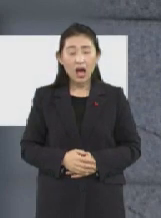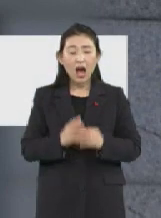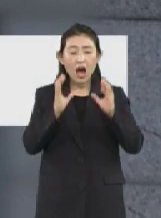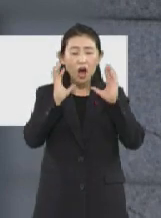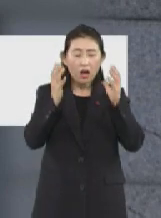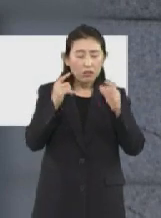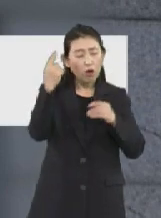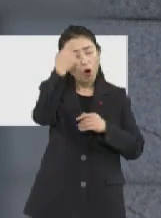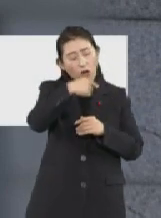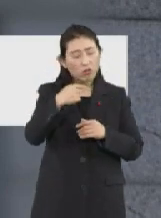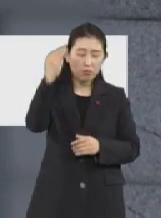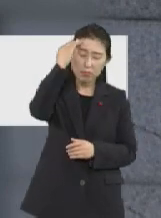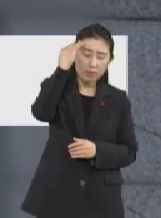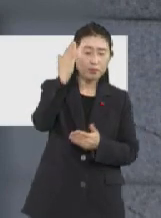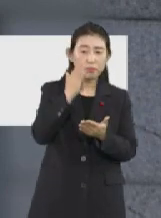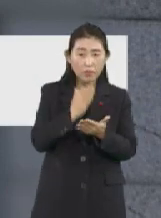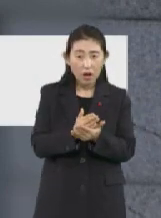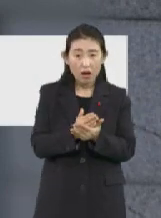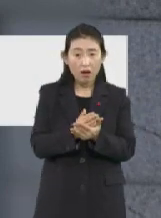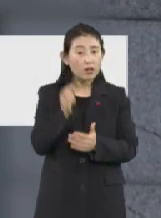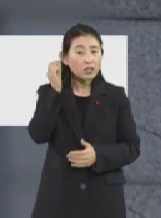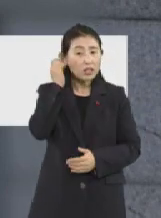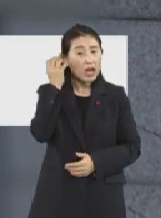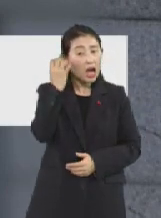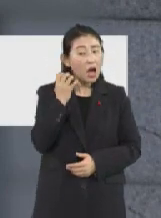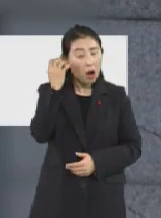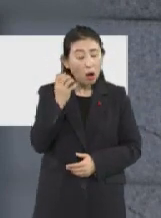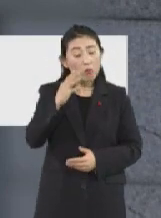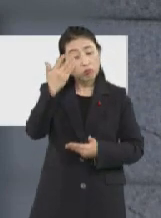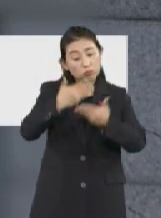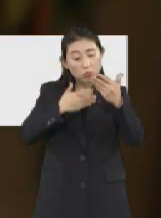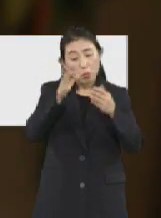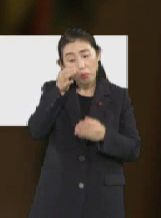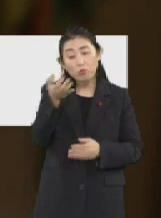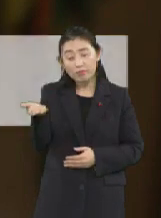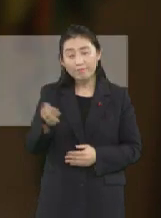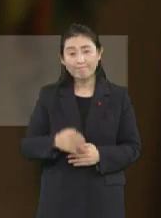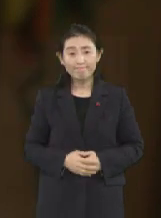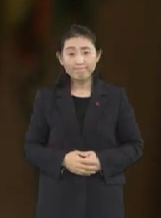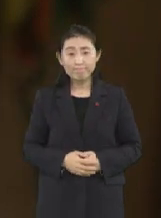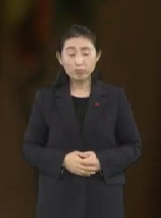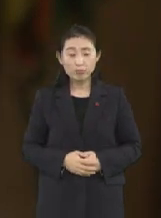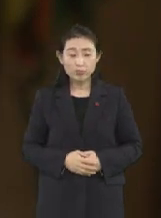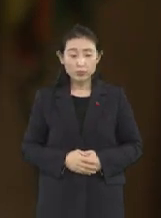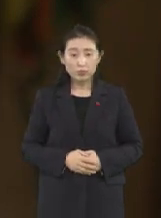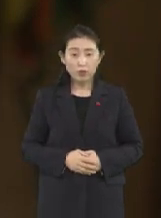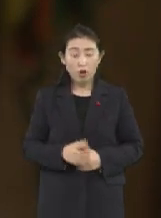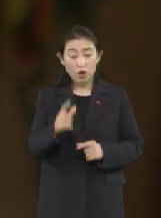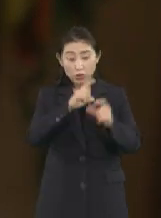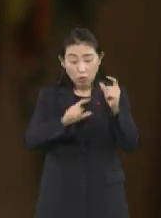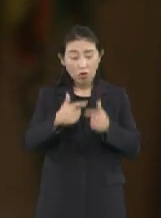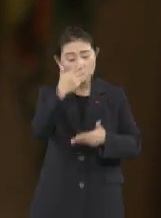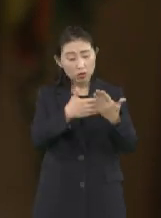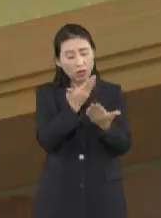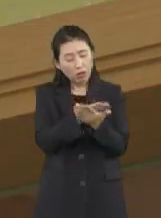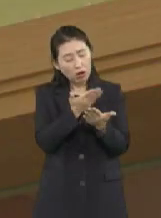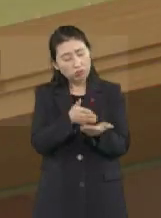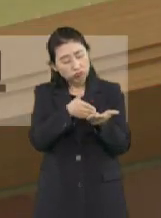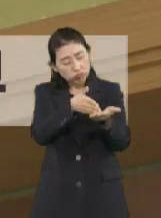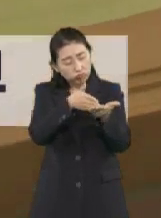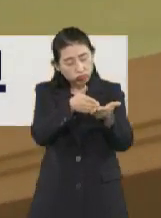못 보여드리고요. 아이가 귀를 흘리는 모습은 영상으로 보여드릴 수가 있어요. 앞뒤 5분만이라도 더 보여달라고